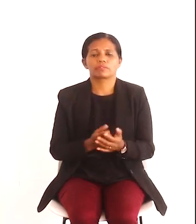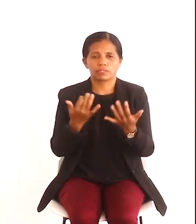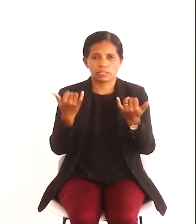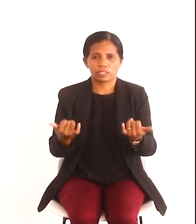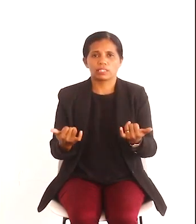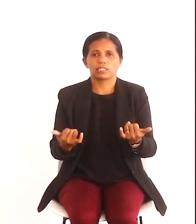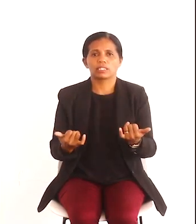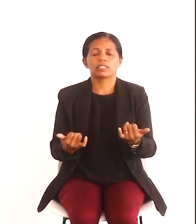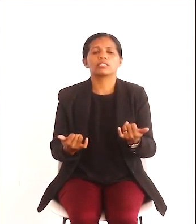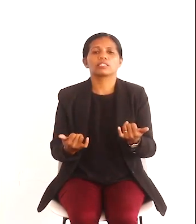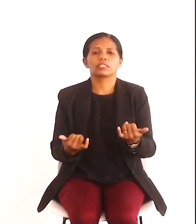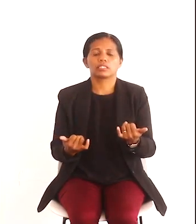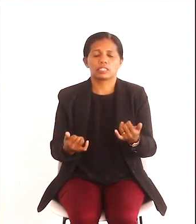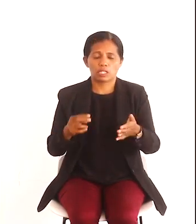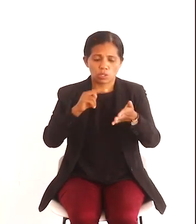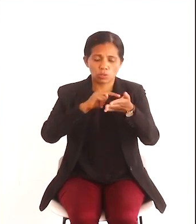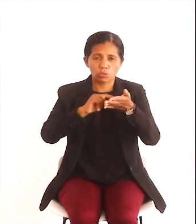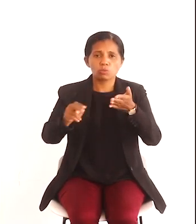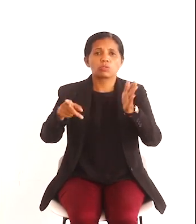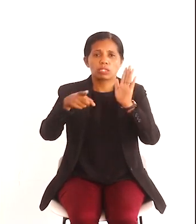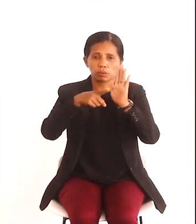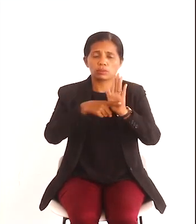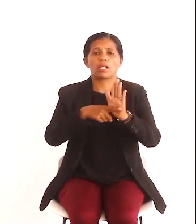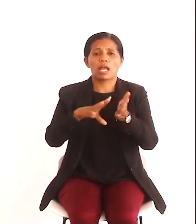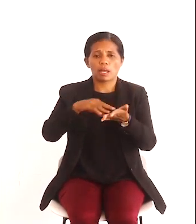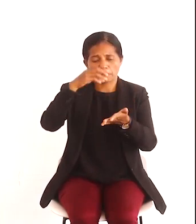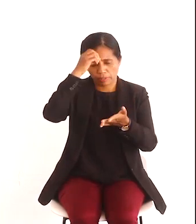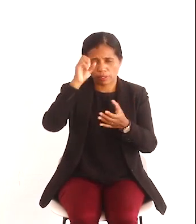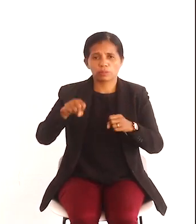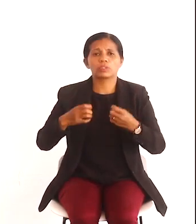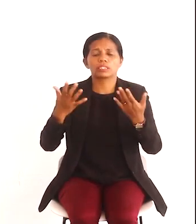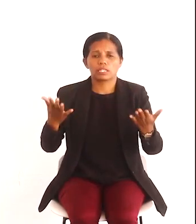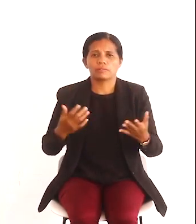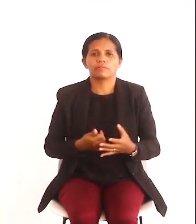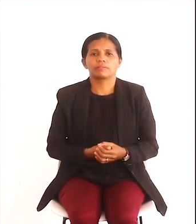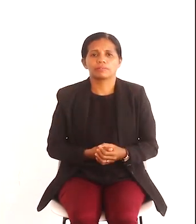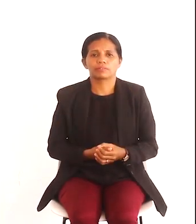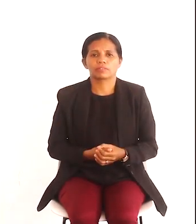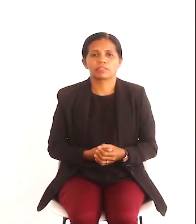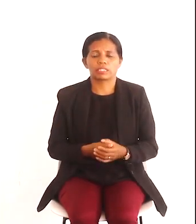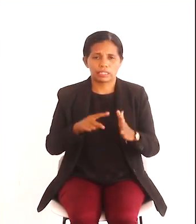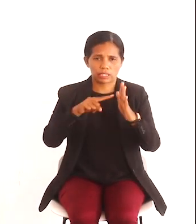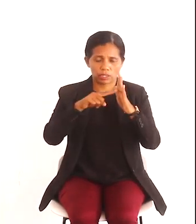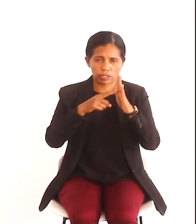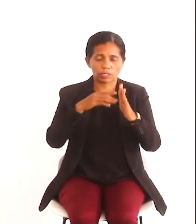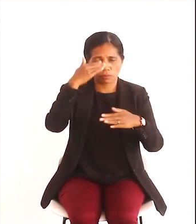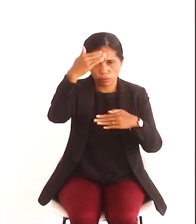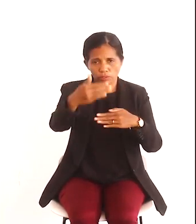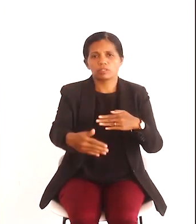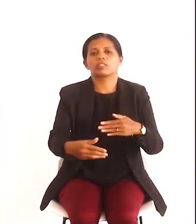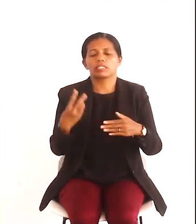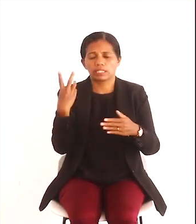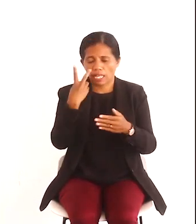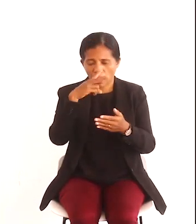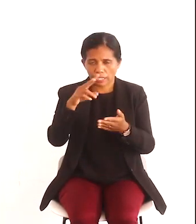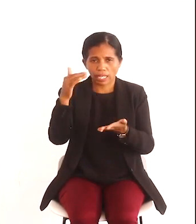se explora litang número negativo sira ho di aprende o insa halo adição ho sira. Molo kita laba oin ita revela